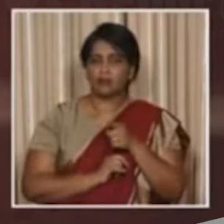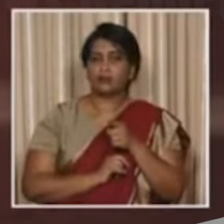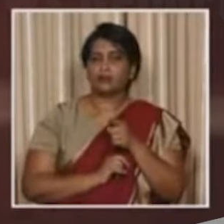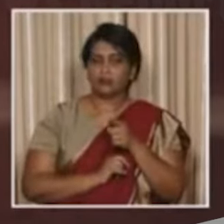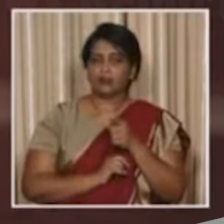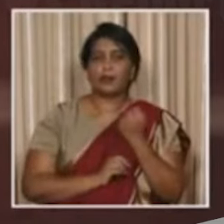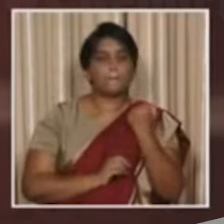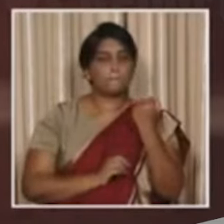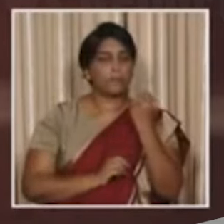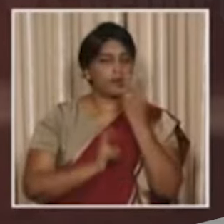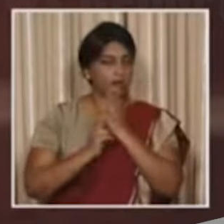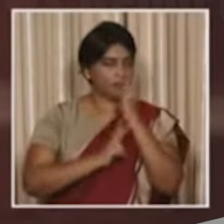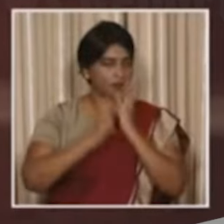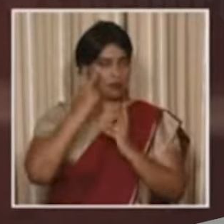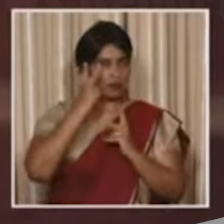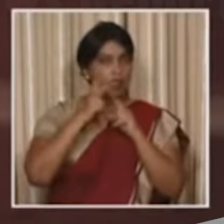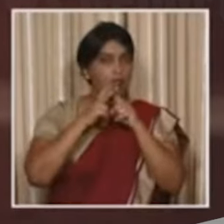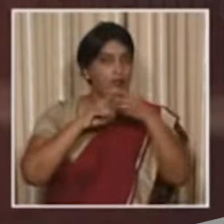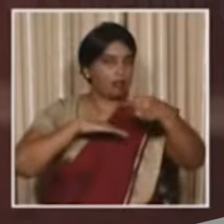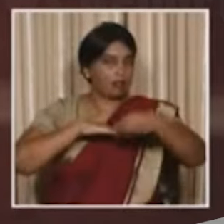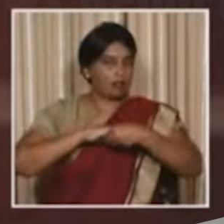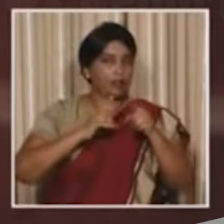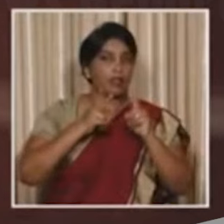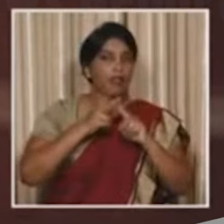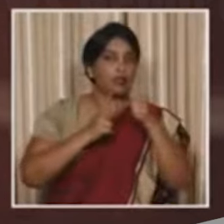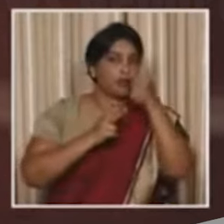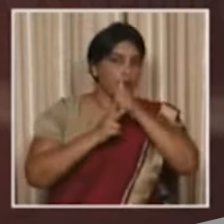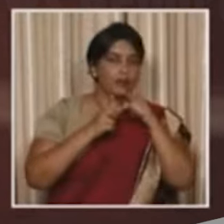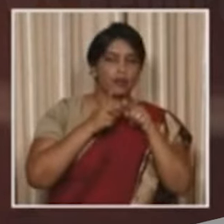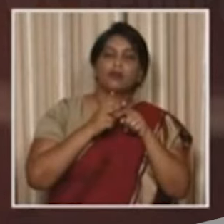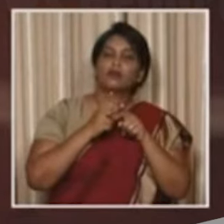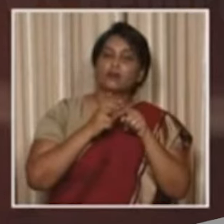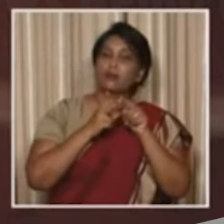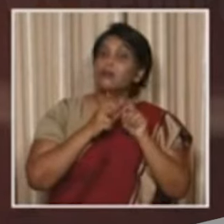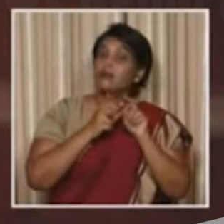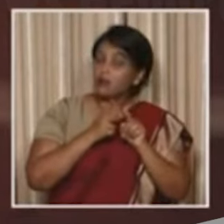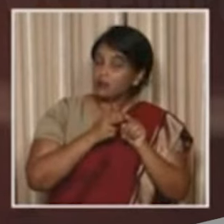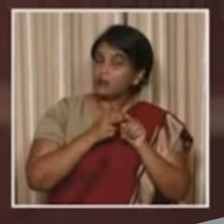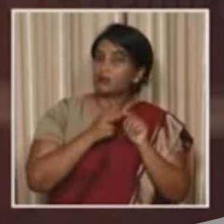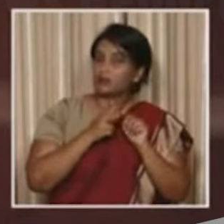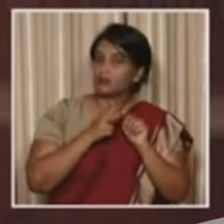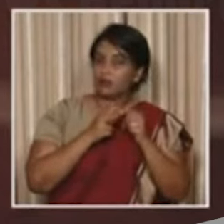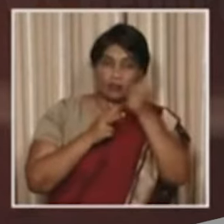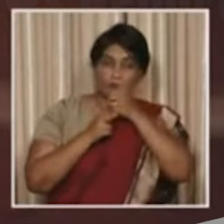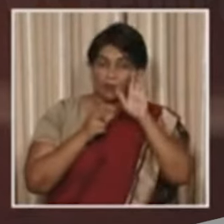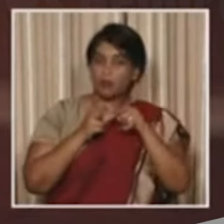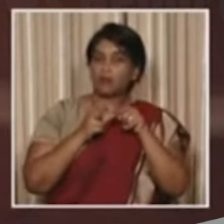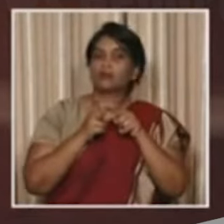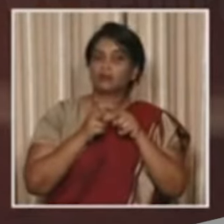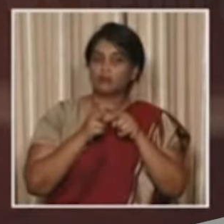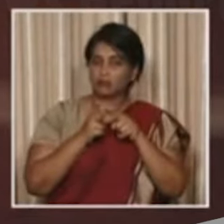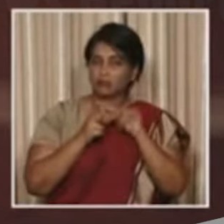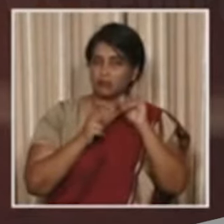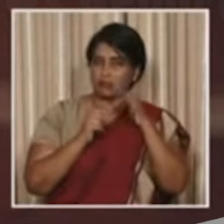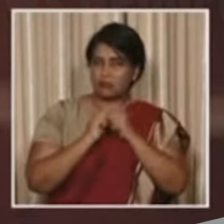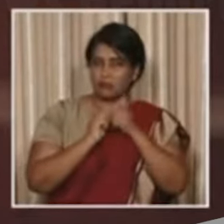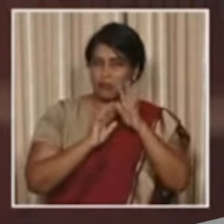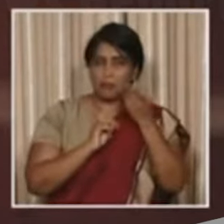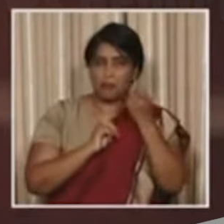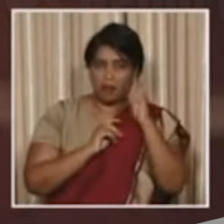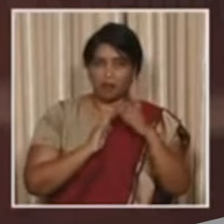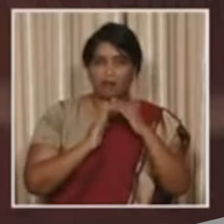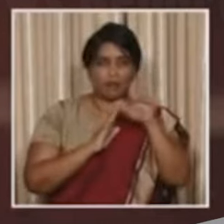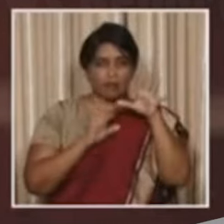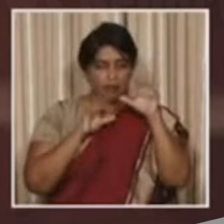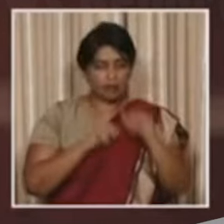සභාවට බලතල දෙකක් තියෙනවා. එකක් අල්ලස අනිත් එක දූෂණය. එතකොට දූෂණය ගණයට අයත් වෙන ක්‍රියාවක් කරලා යම් මුදලක් තියෙනවා නම් දීපල